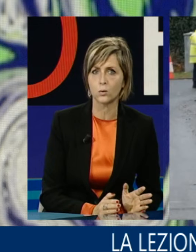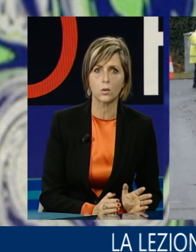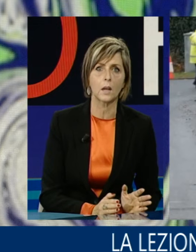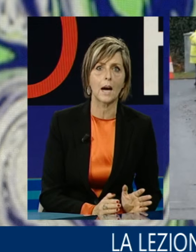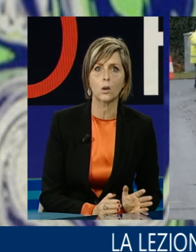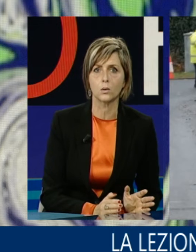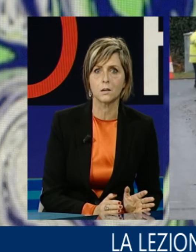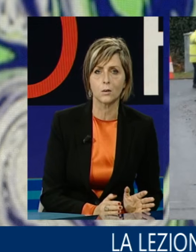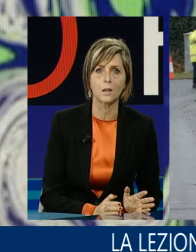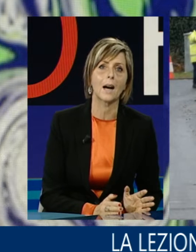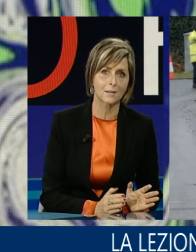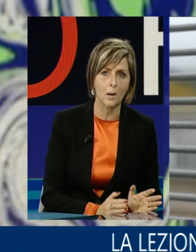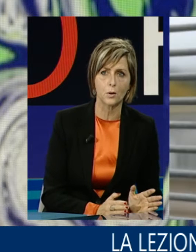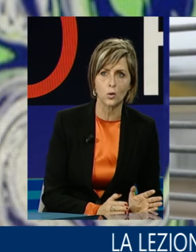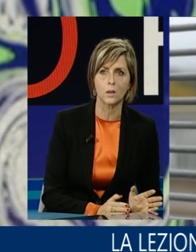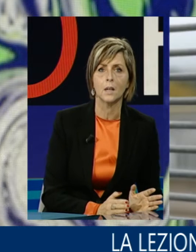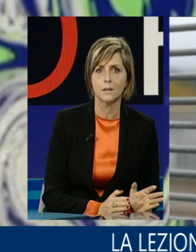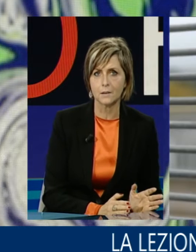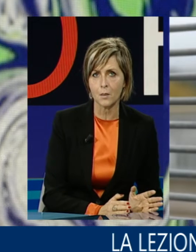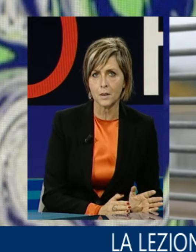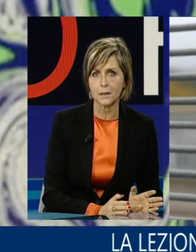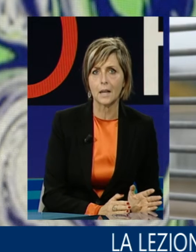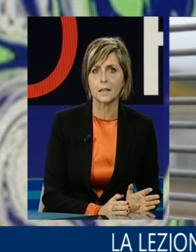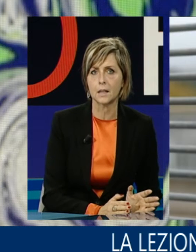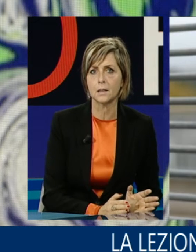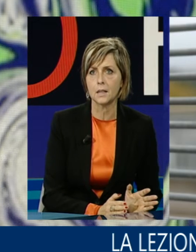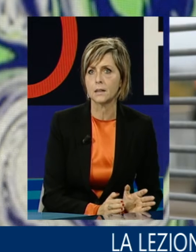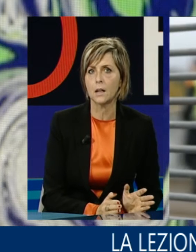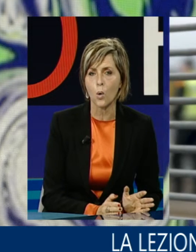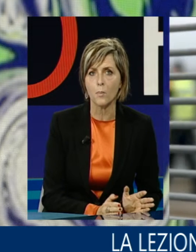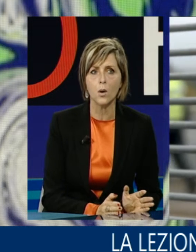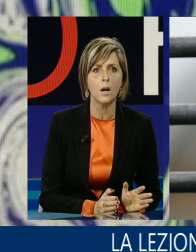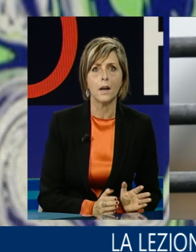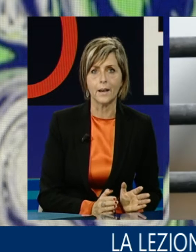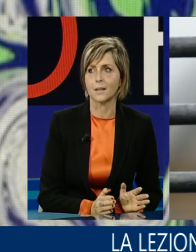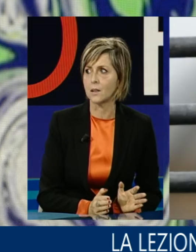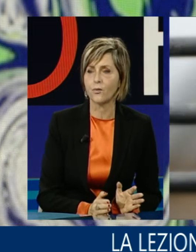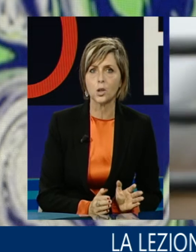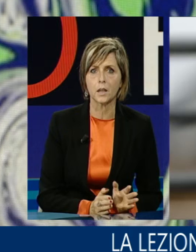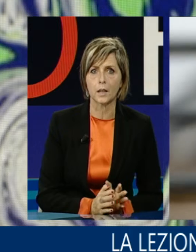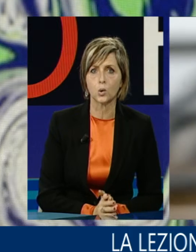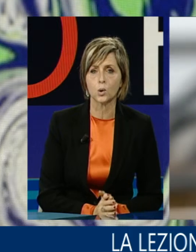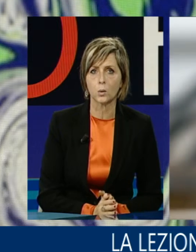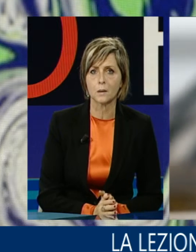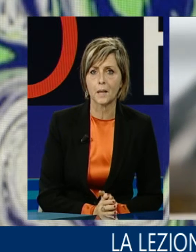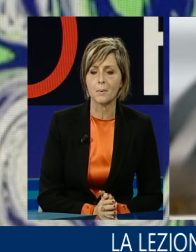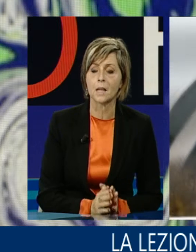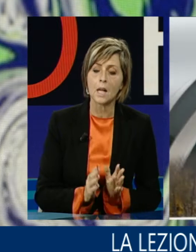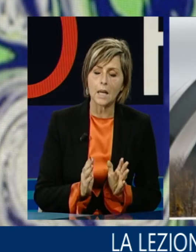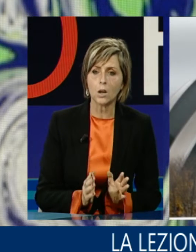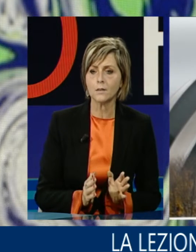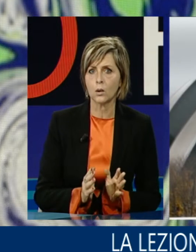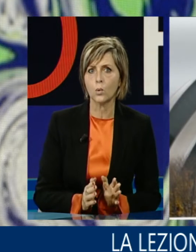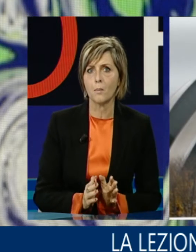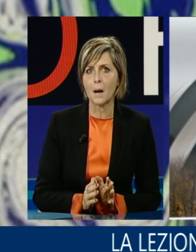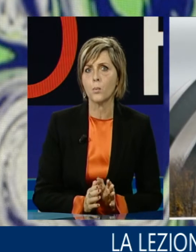della produzione a condizioni assai peggiori sia ambientali che dei diritti dell'uomo, sarà difficile raggiungere questi parametri.